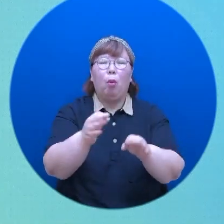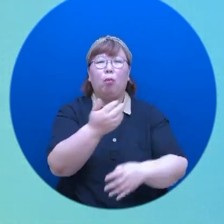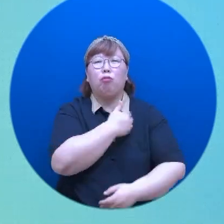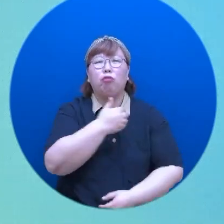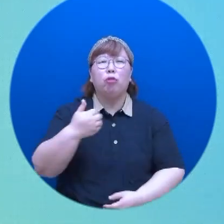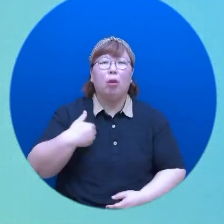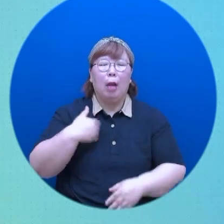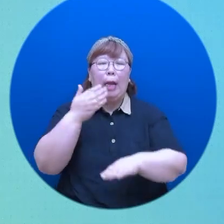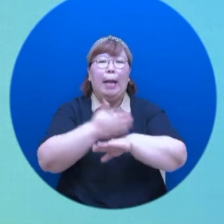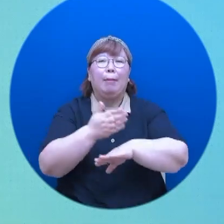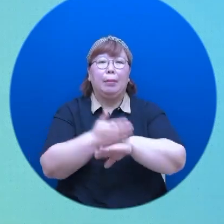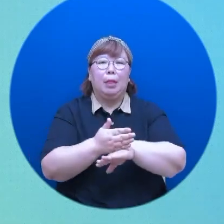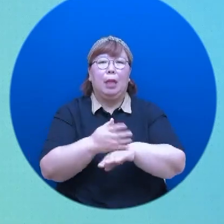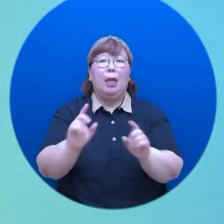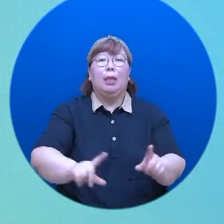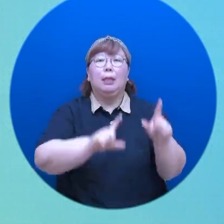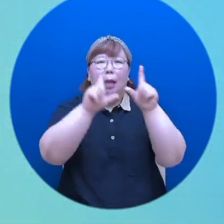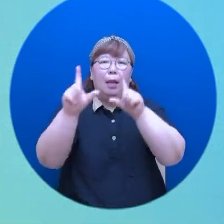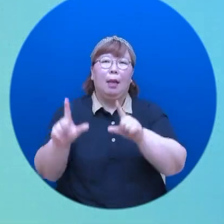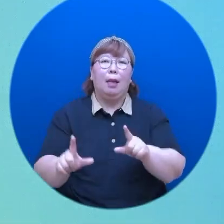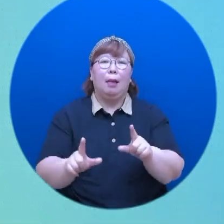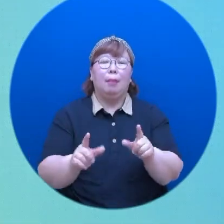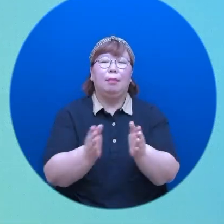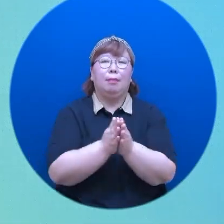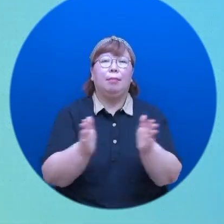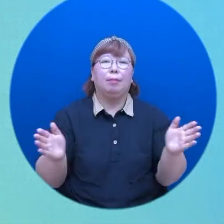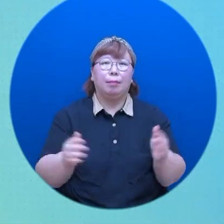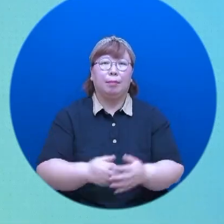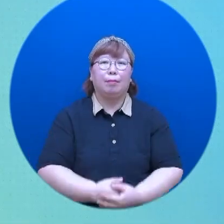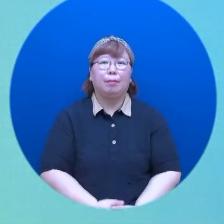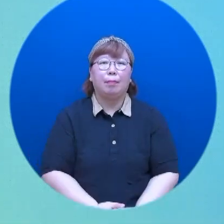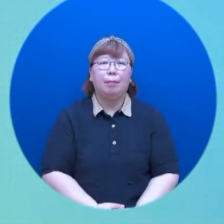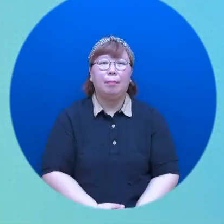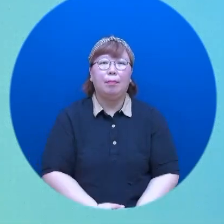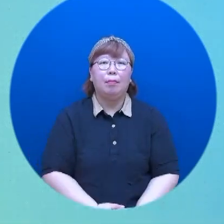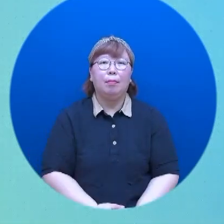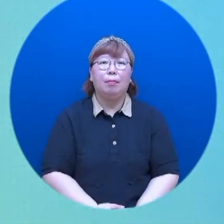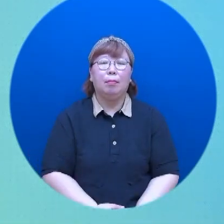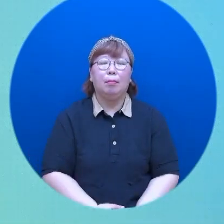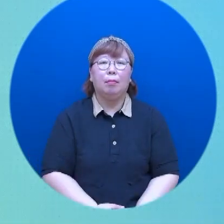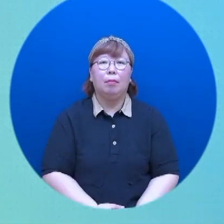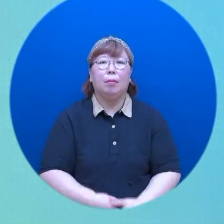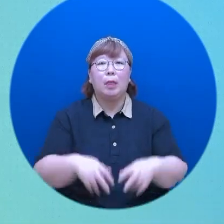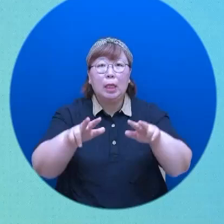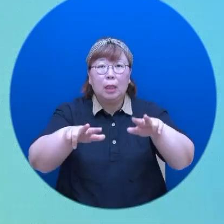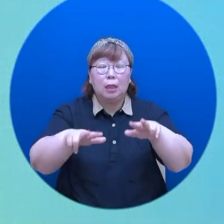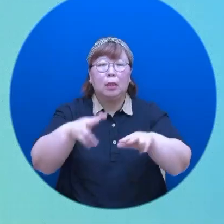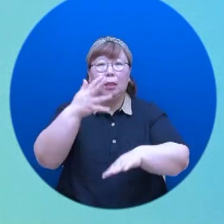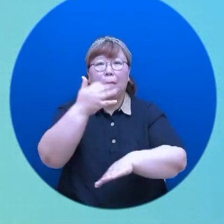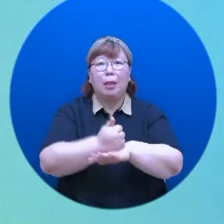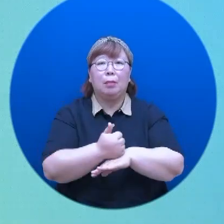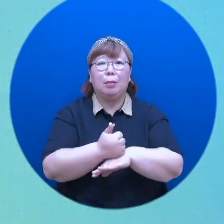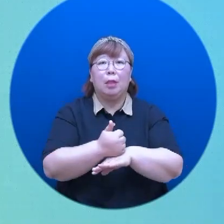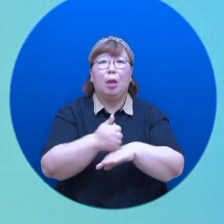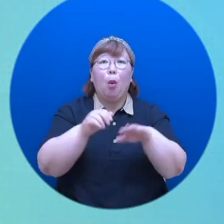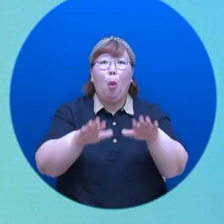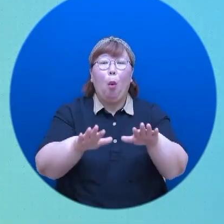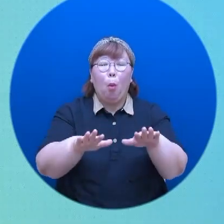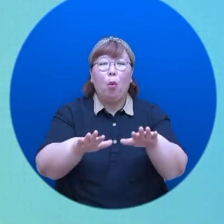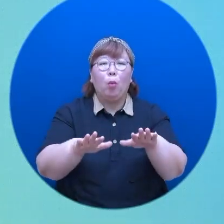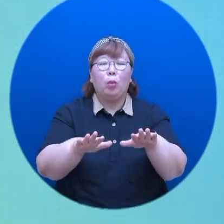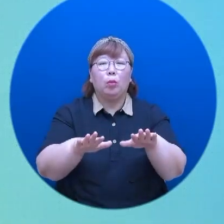감사의 삶을 살게 되는 것입니다. 우리는 이제 마침내 오늘